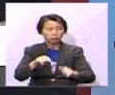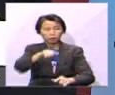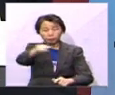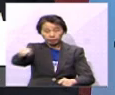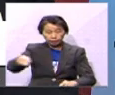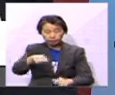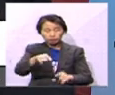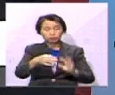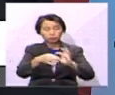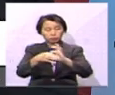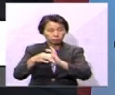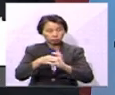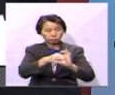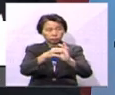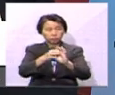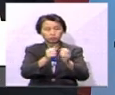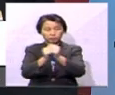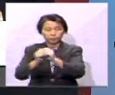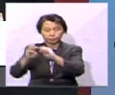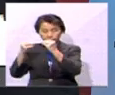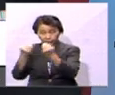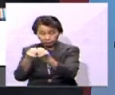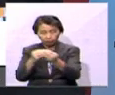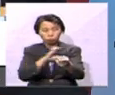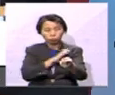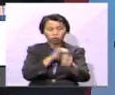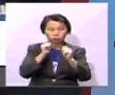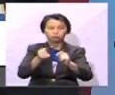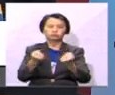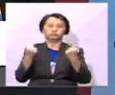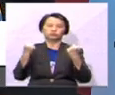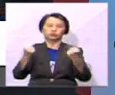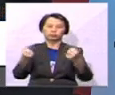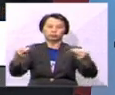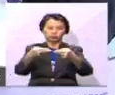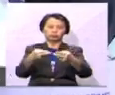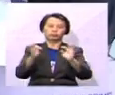bercampur, mereka bersama, boleh memantapkan